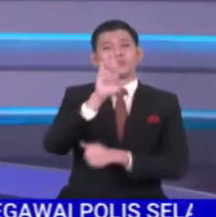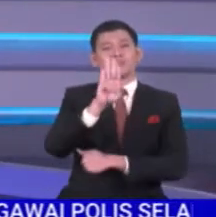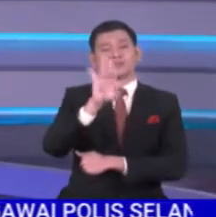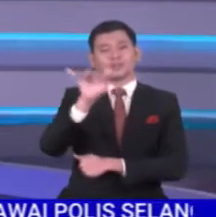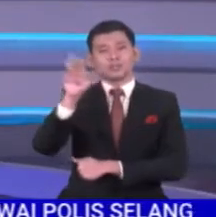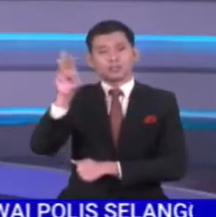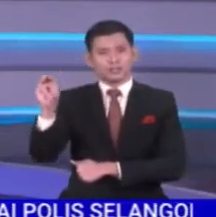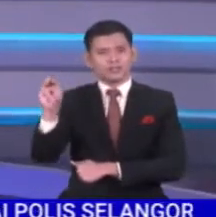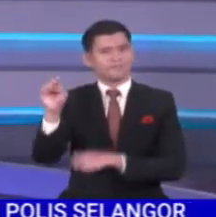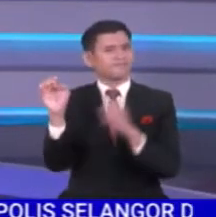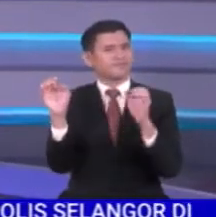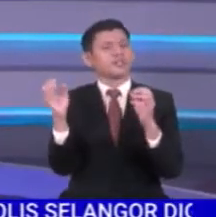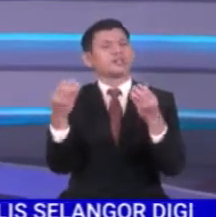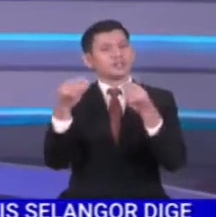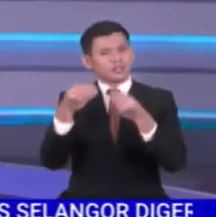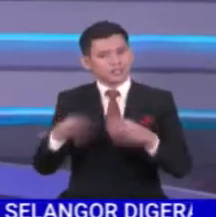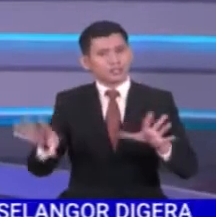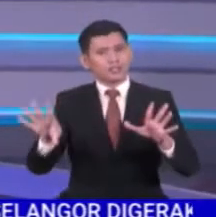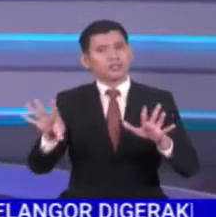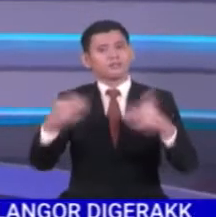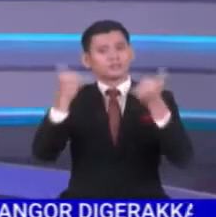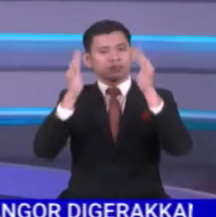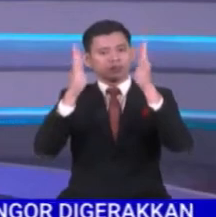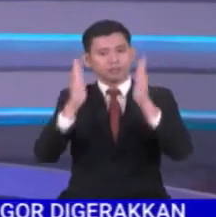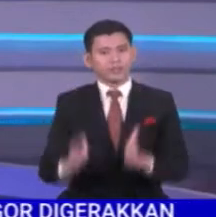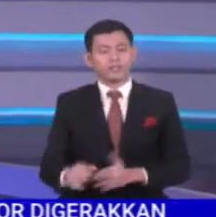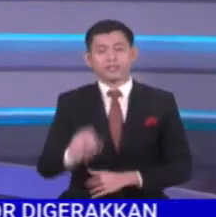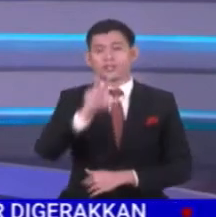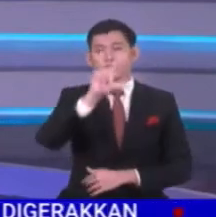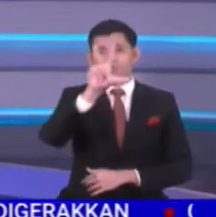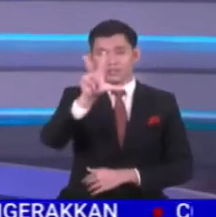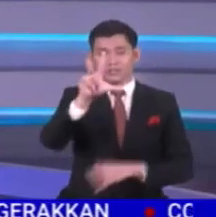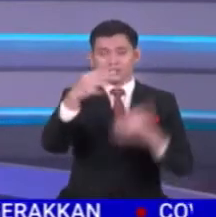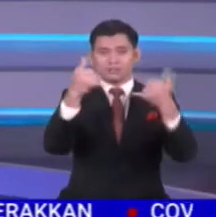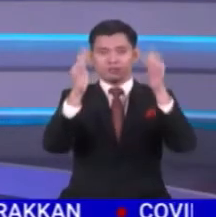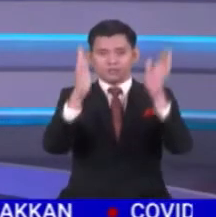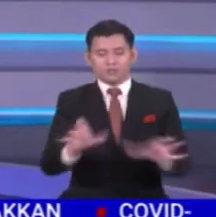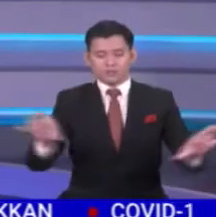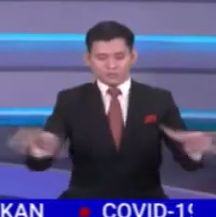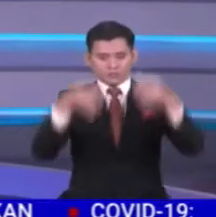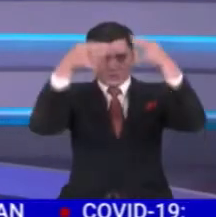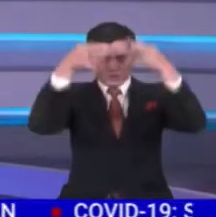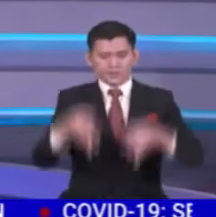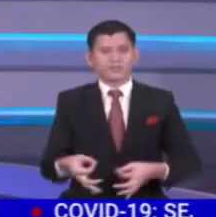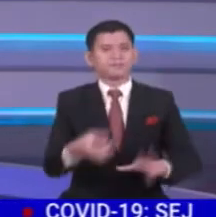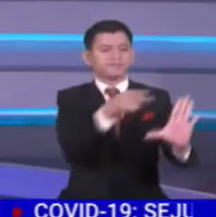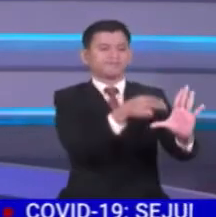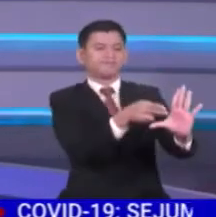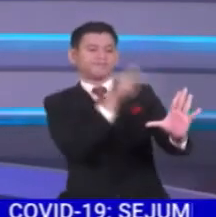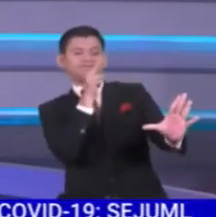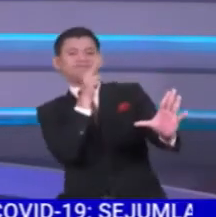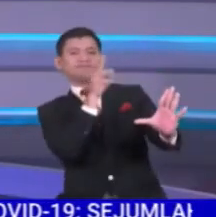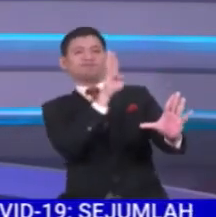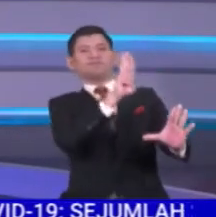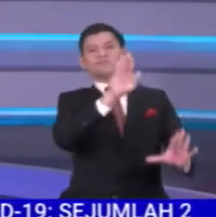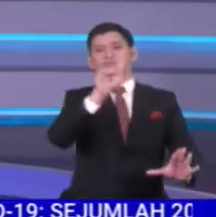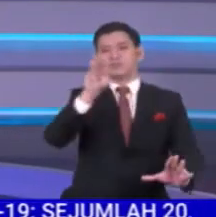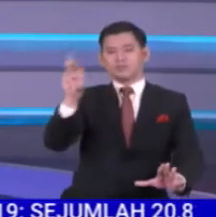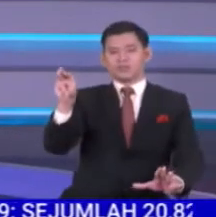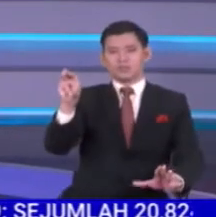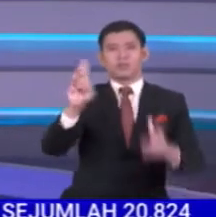kehilangan pemain ini sudah pasti ke pemain di bawah naungannya membuat keputusan untuk meninggalkan banyak induk itu mulai